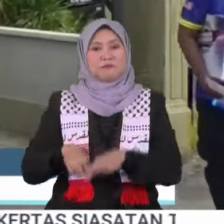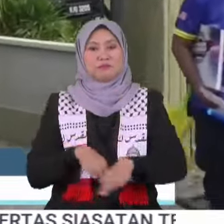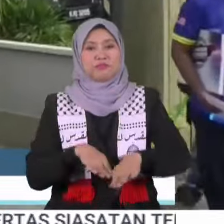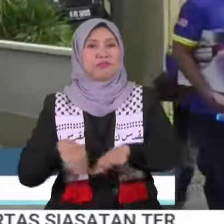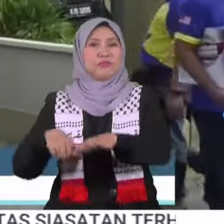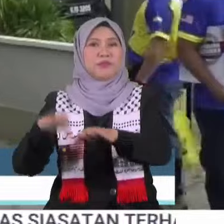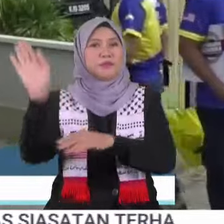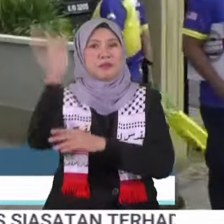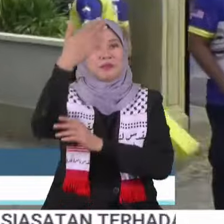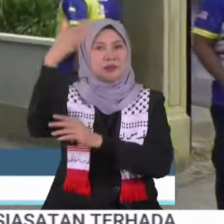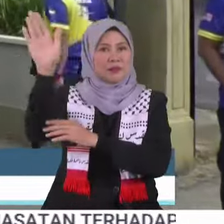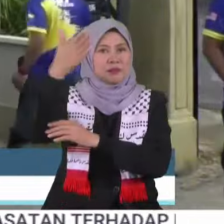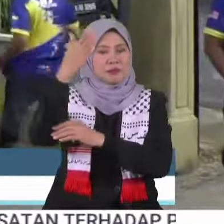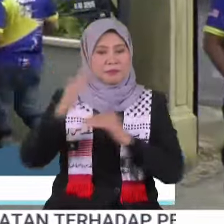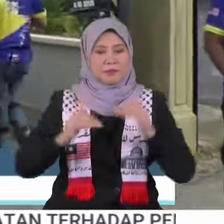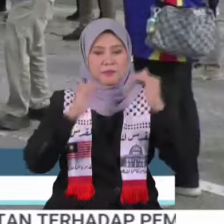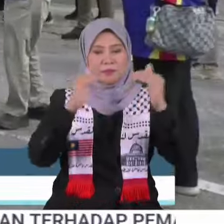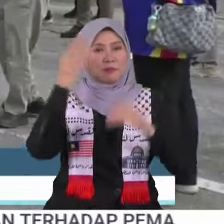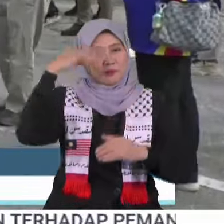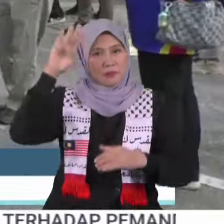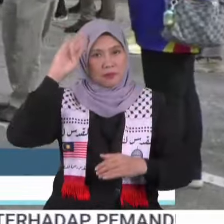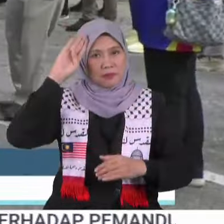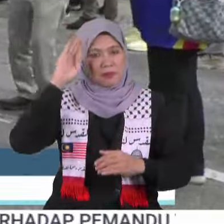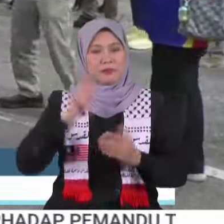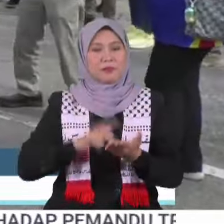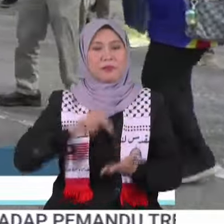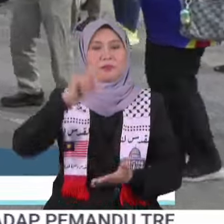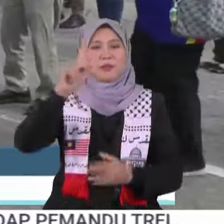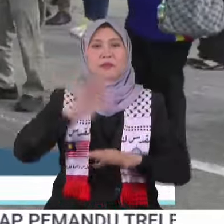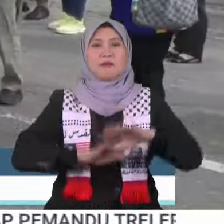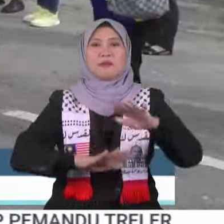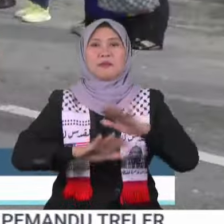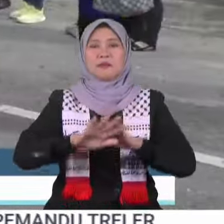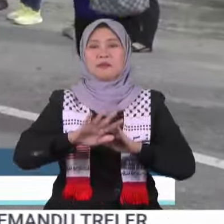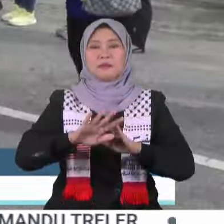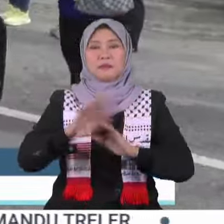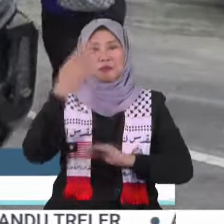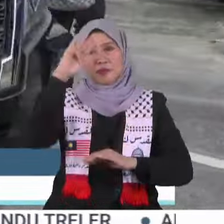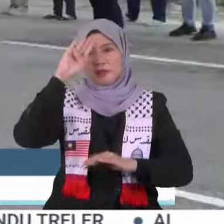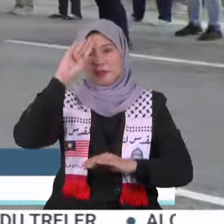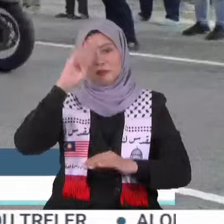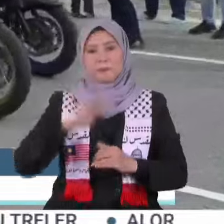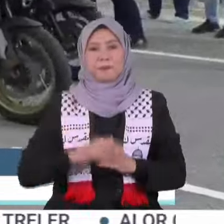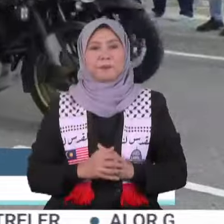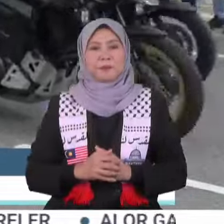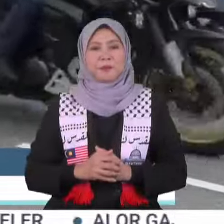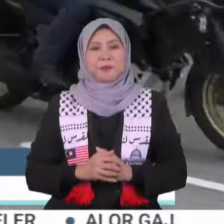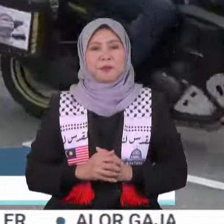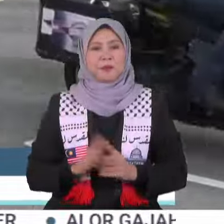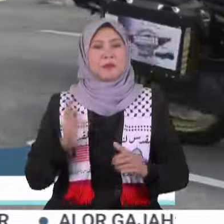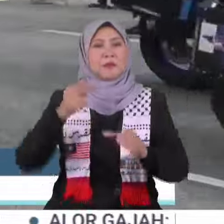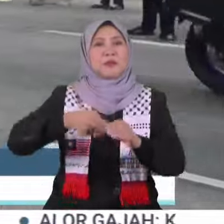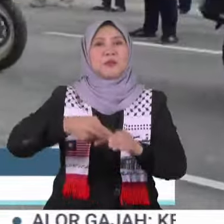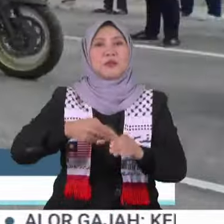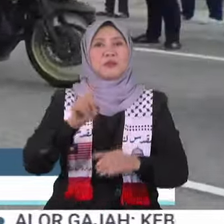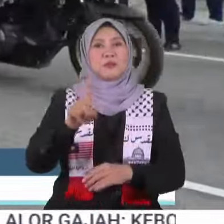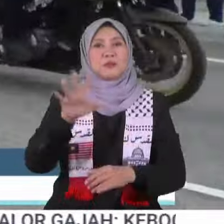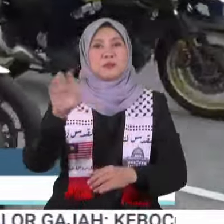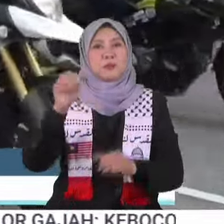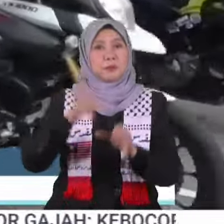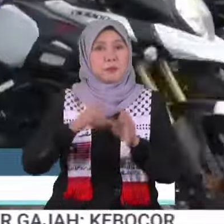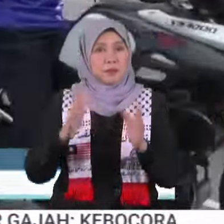Jalur Gemilang KMJG peringkat negeri Perlis di Kompleks Kraftangan Perlis. Program KMJG disertai 150